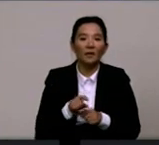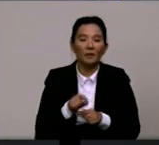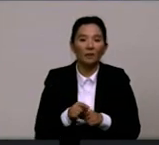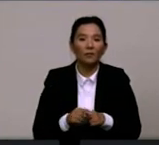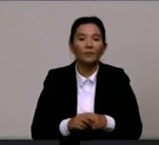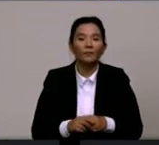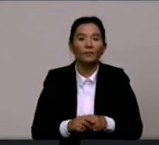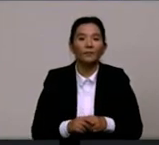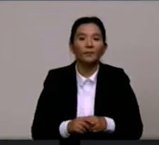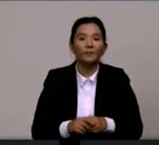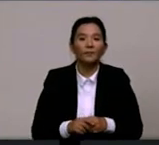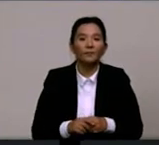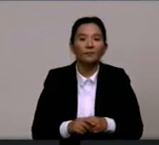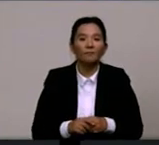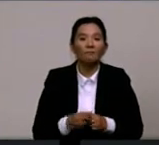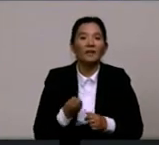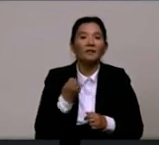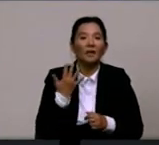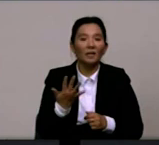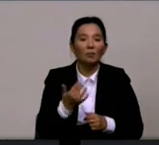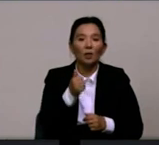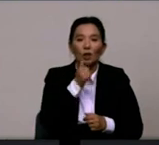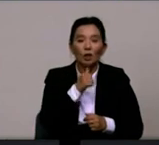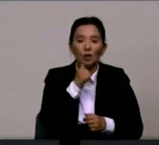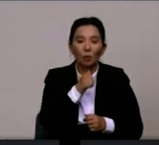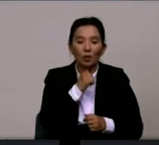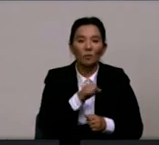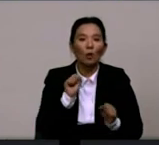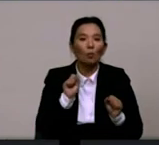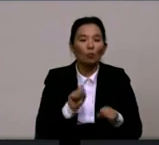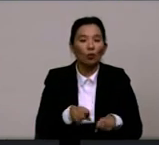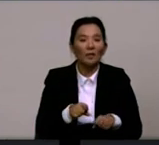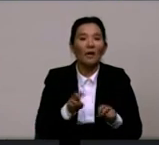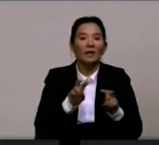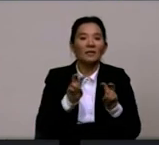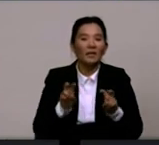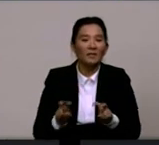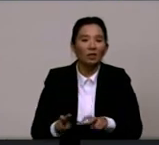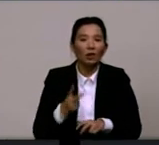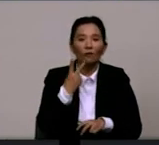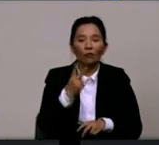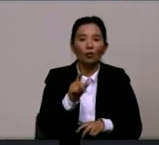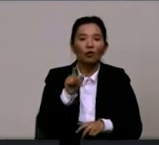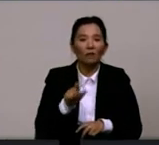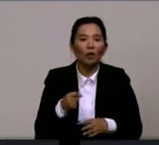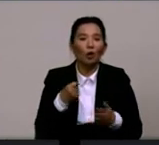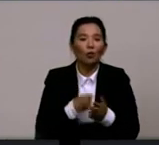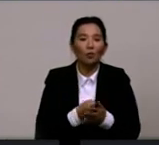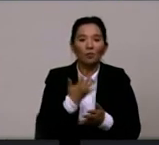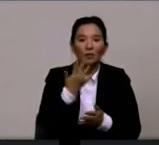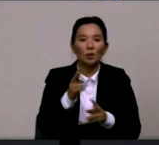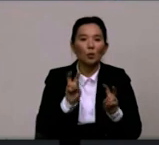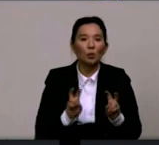к следующему заданию. Сколькими способами можно рассадить двух человек на 5